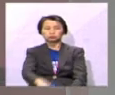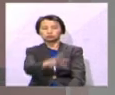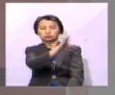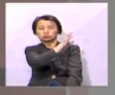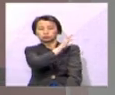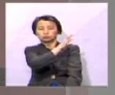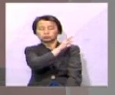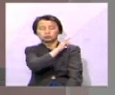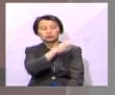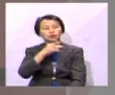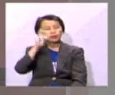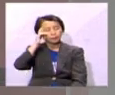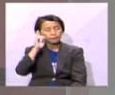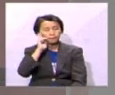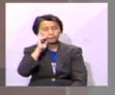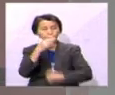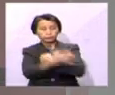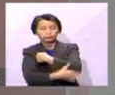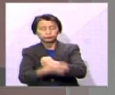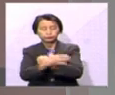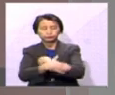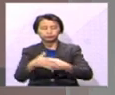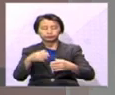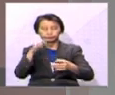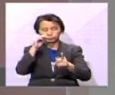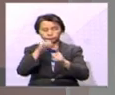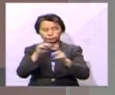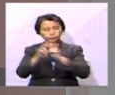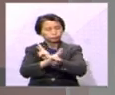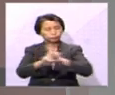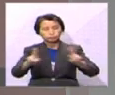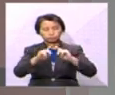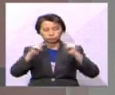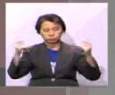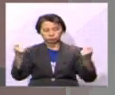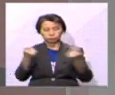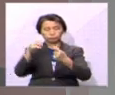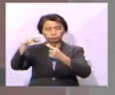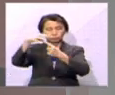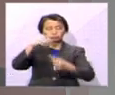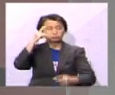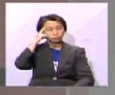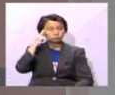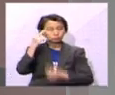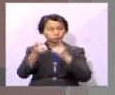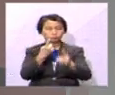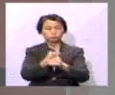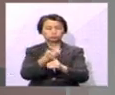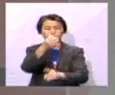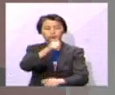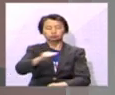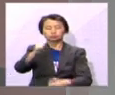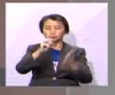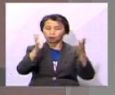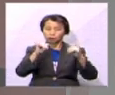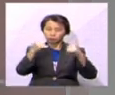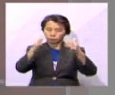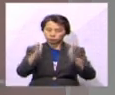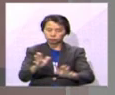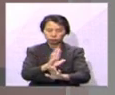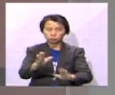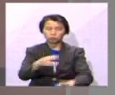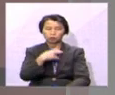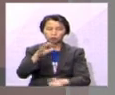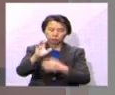Jurulatih skuad remaja negara Hafiz Hashim yang dalam misi mempersiapkan pasukan ke Kejohanan Remaja Dunia dan Asia berharap pemain tidak